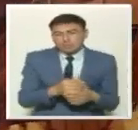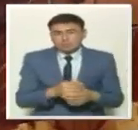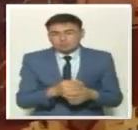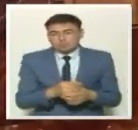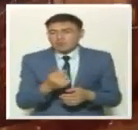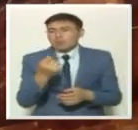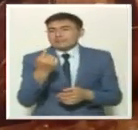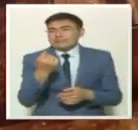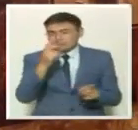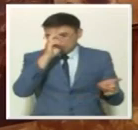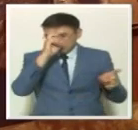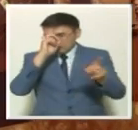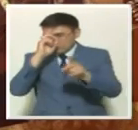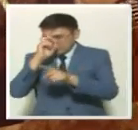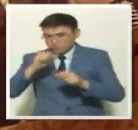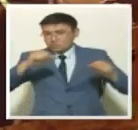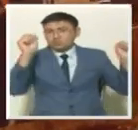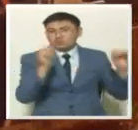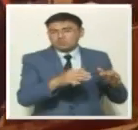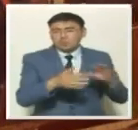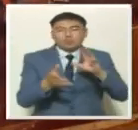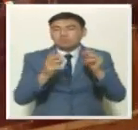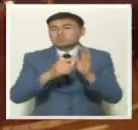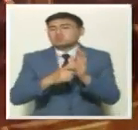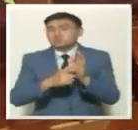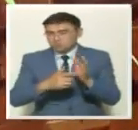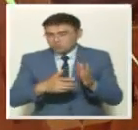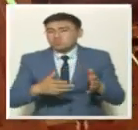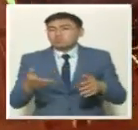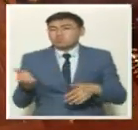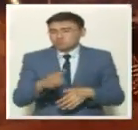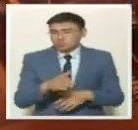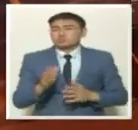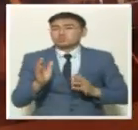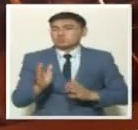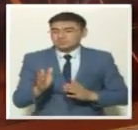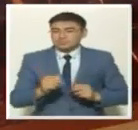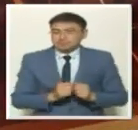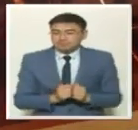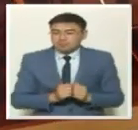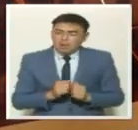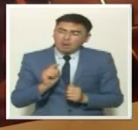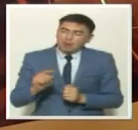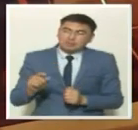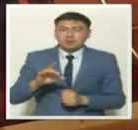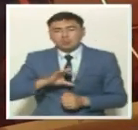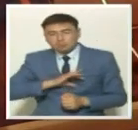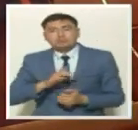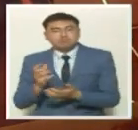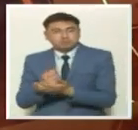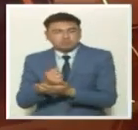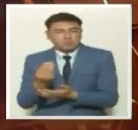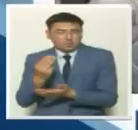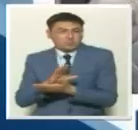чем 11 стран. Всего свыше 700 атлетов. С обладателями золотых медалей встретилась моя коллега Айжан Сабитхазе.